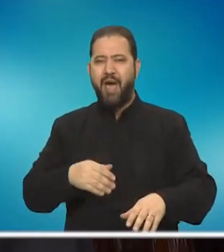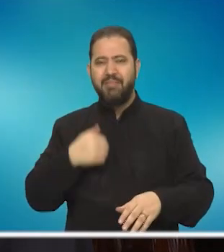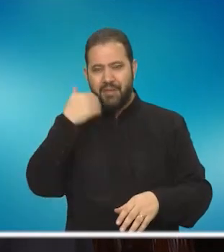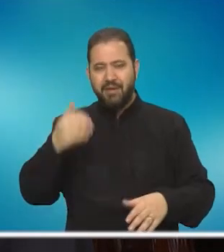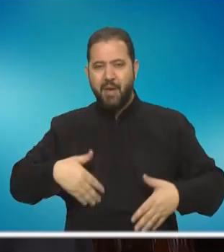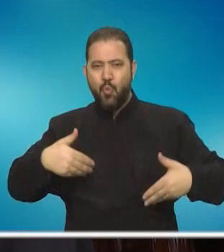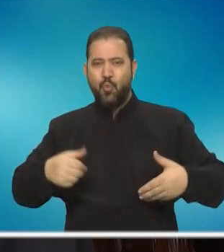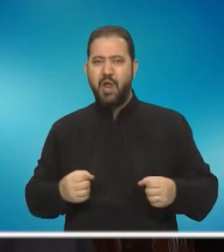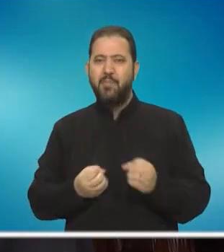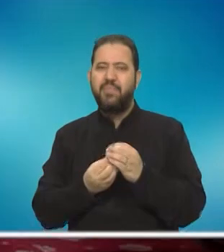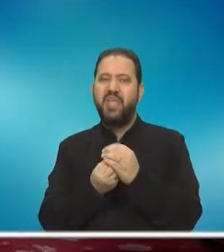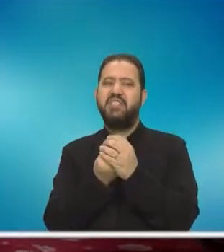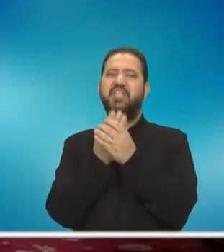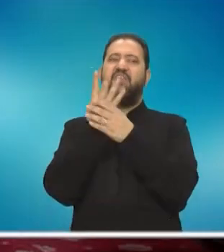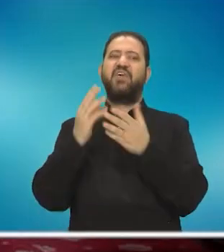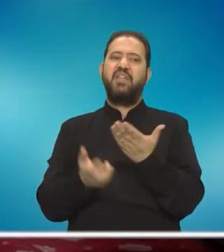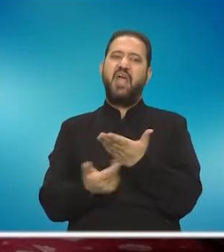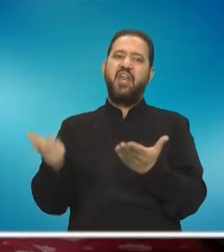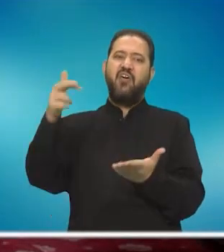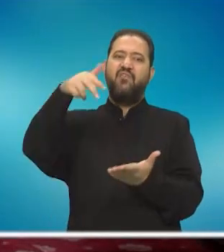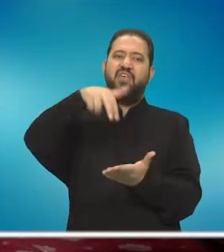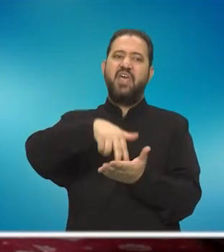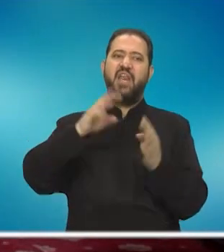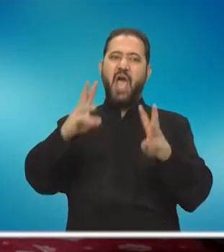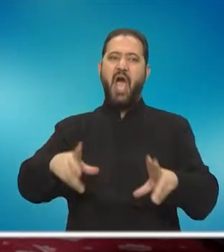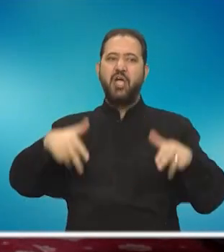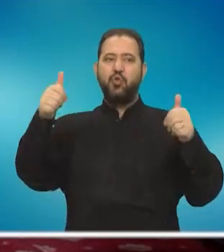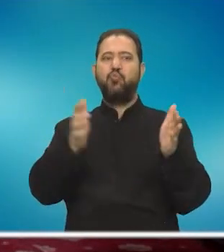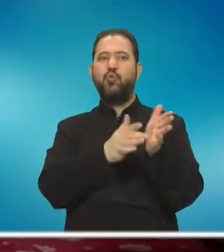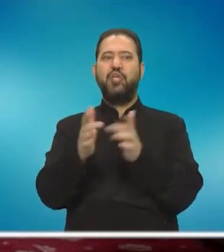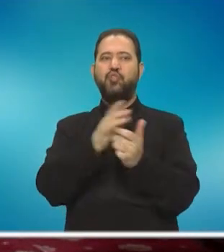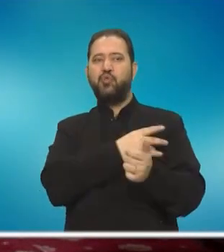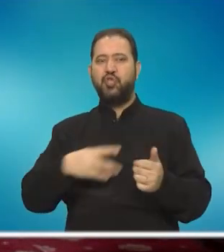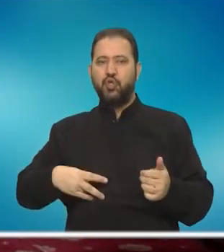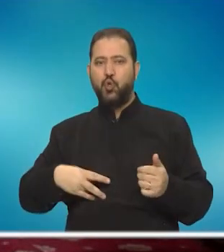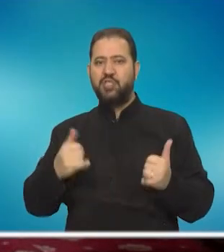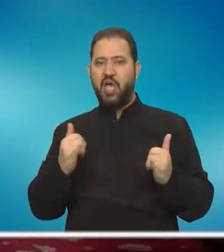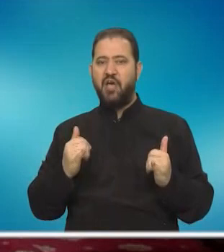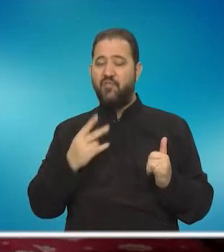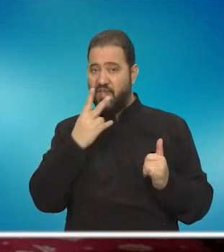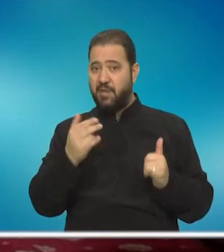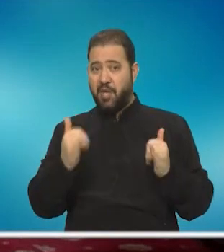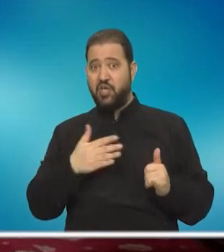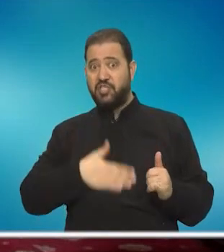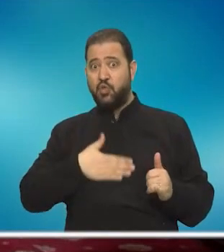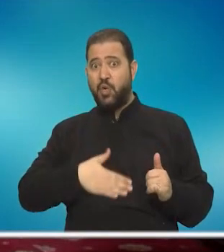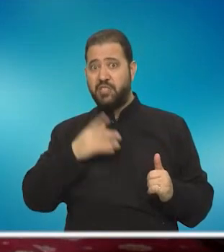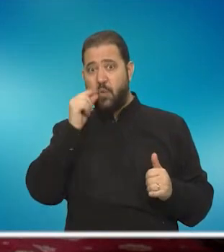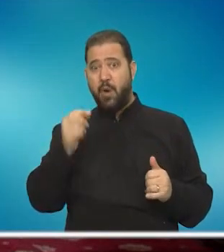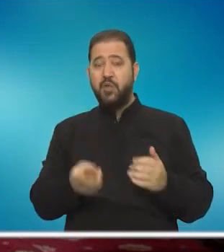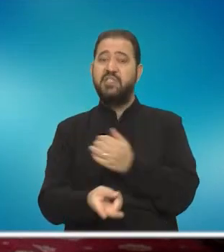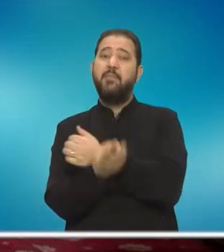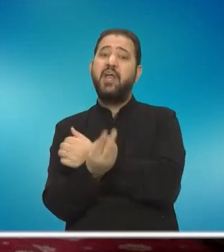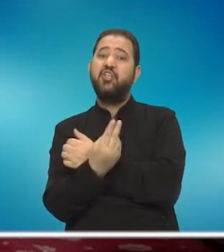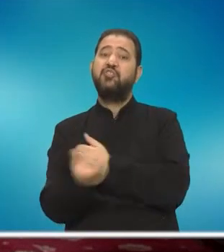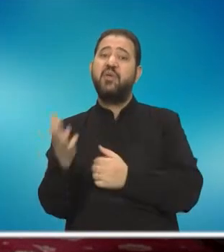învierea Mântuitorului nostru Iisus Hristos. Iată, vedem această dorință a credincioșilor de a participa în fiecare duminică și sărbătoare, atunci când